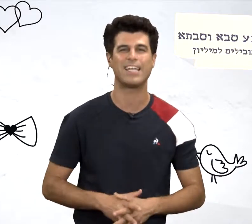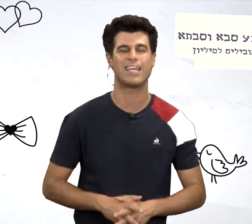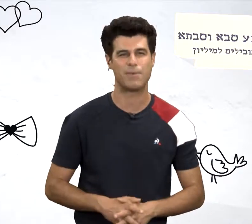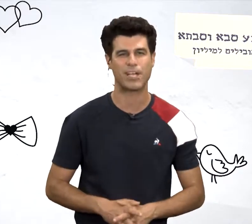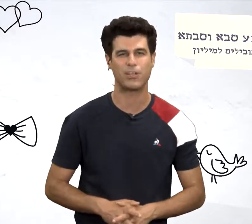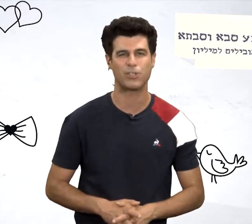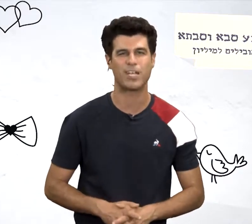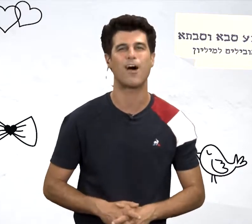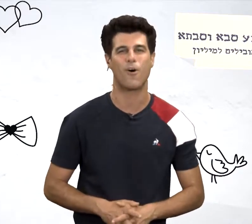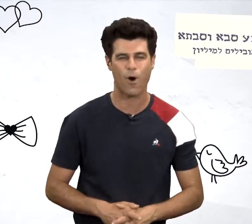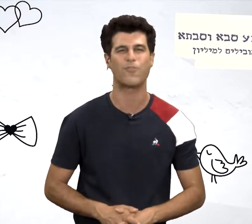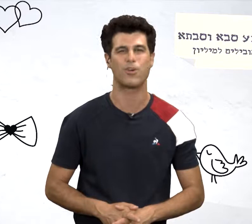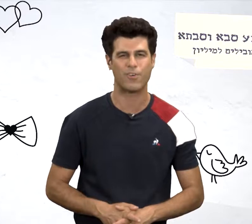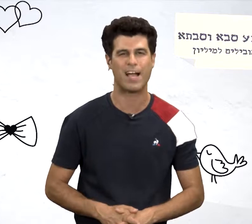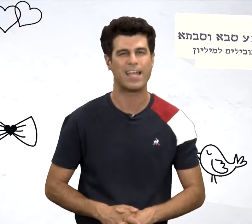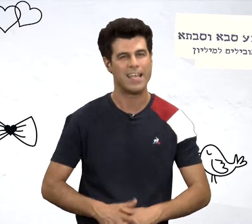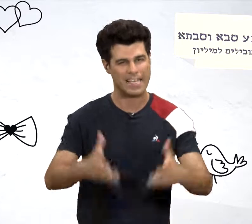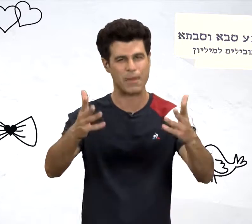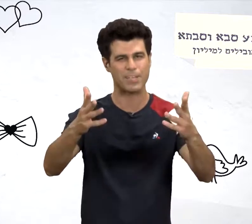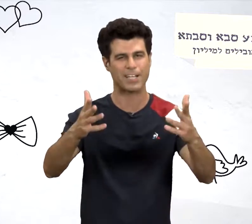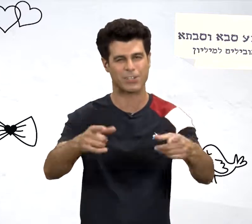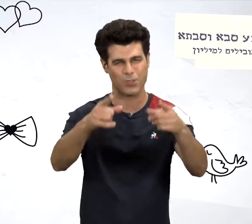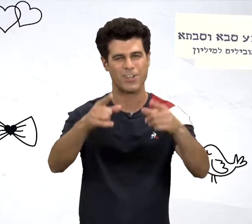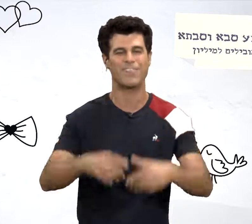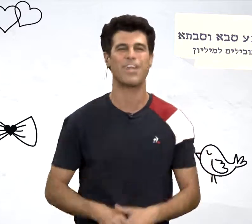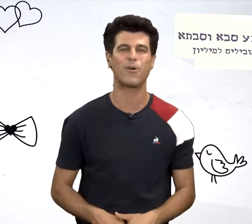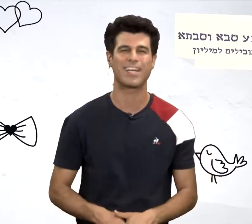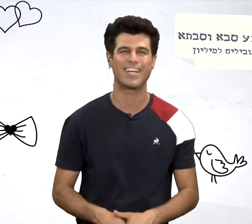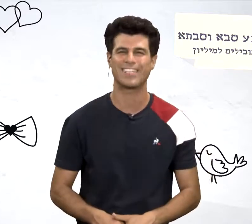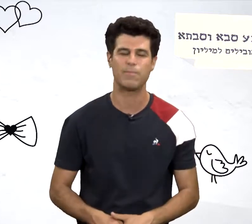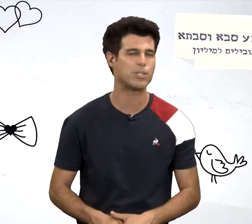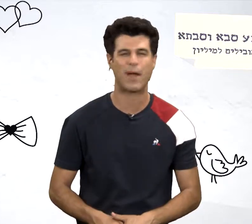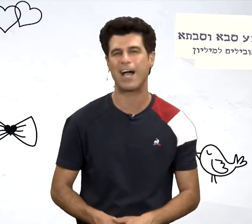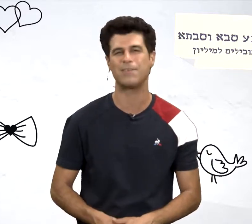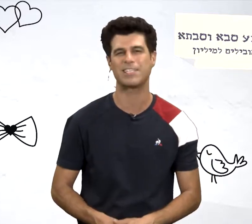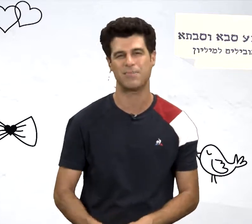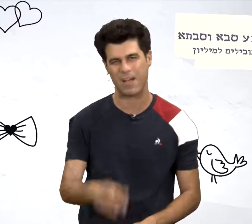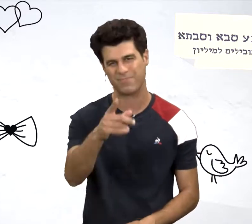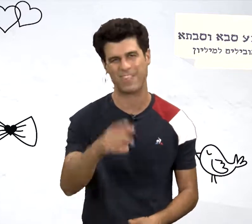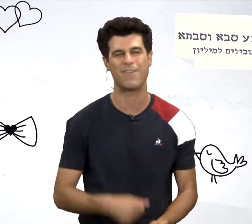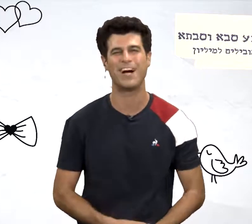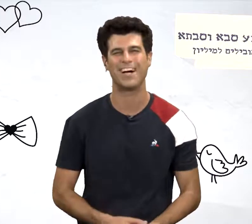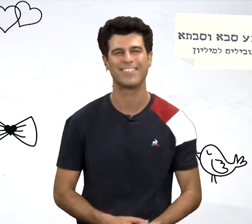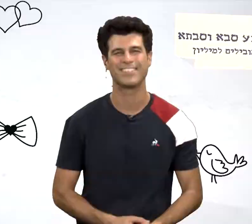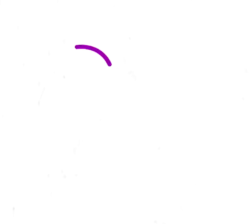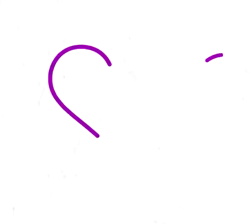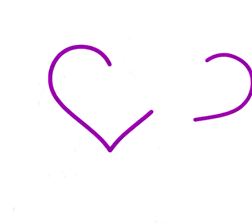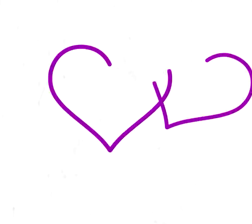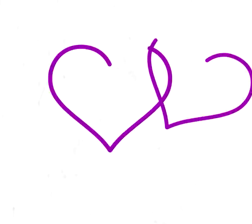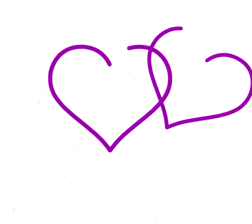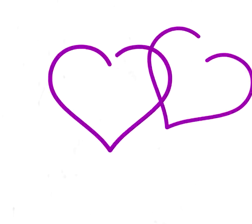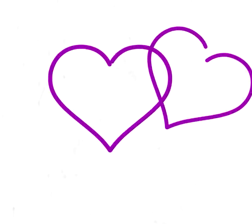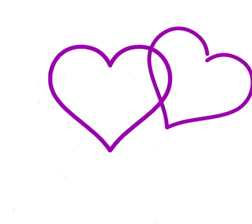שרה לאמא הנכדות שלה, אור ויובל. אתם תרקדו, ואנחנו נכיר את המשפחה המקסימה הבאה.